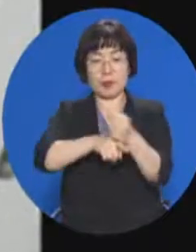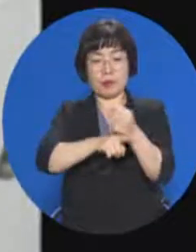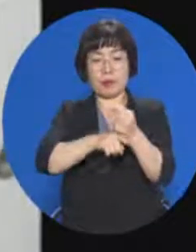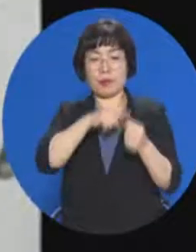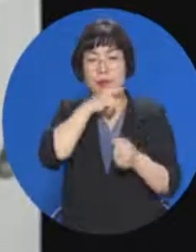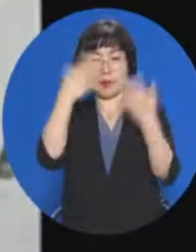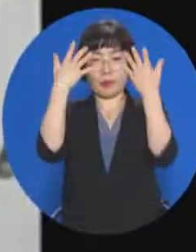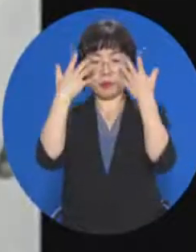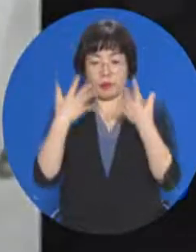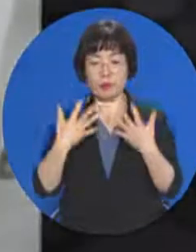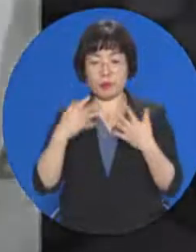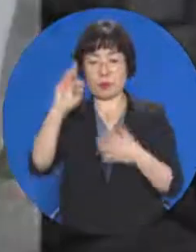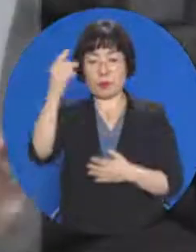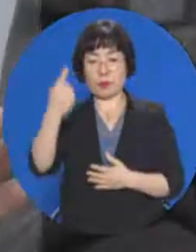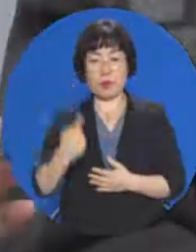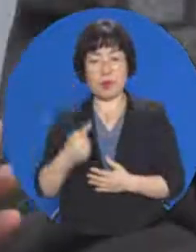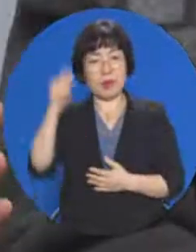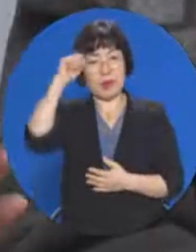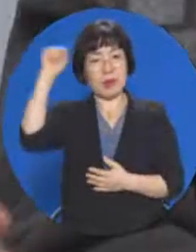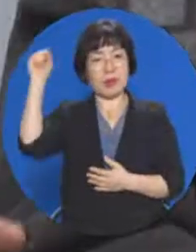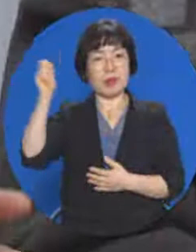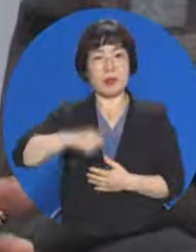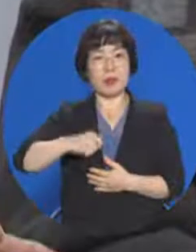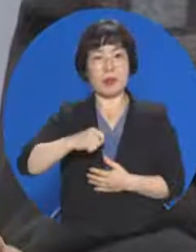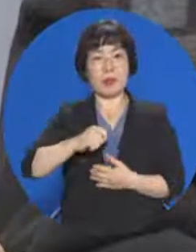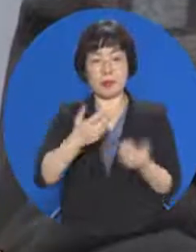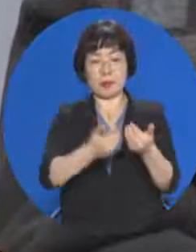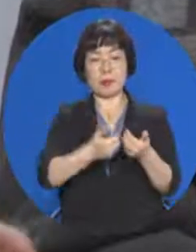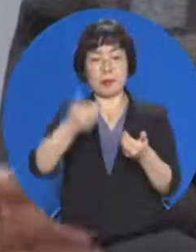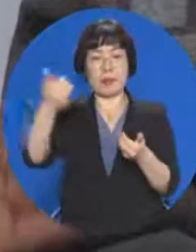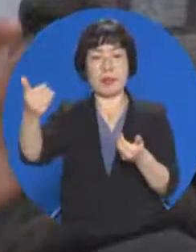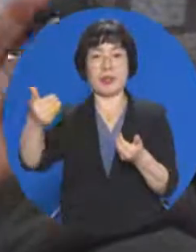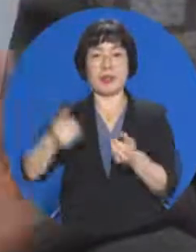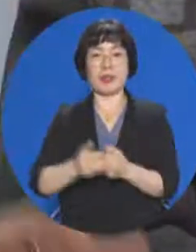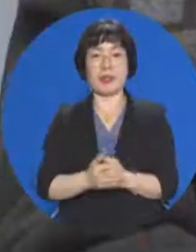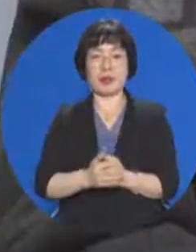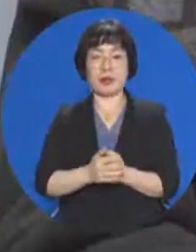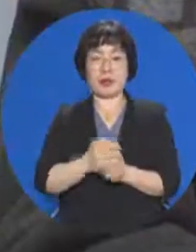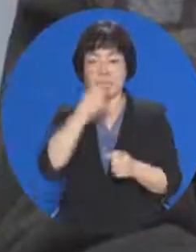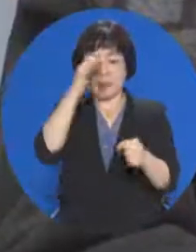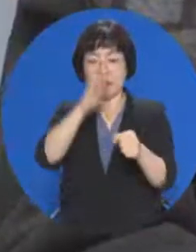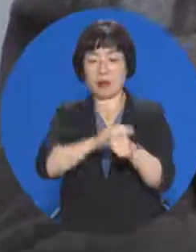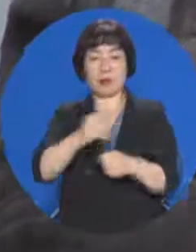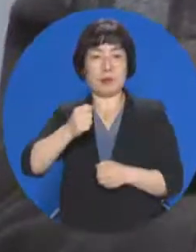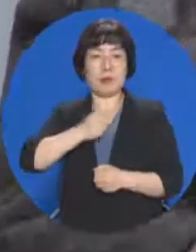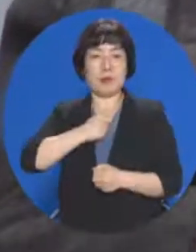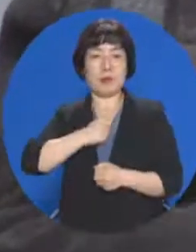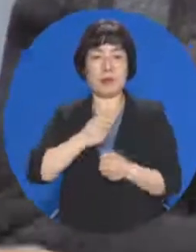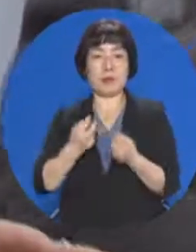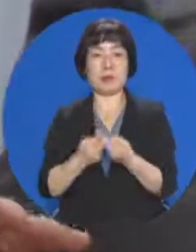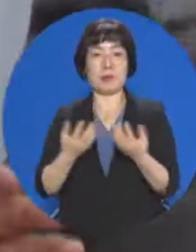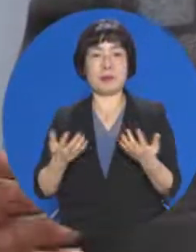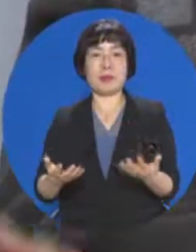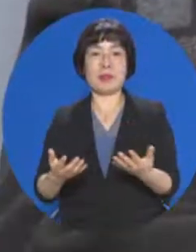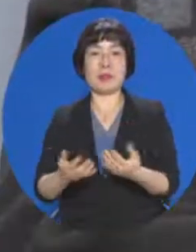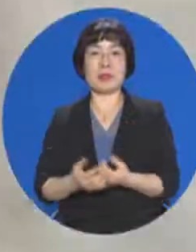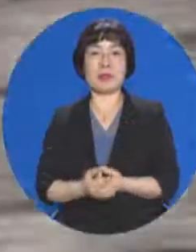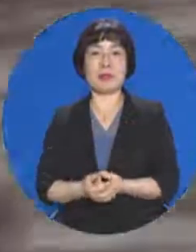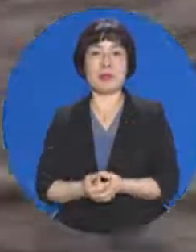되어 돌아왔고 그날 새벽 눈을 감았습니다. 분하고 원통했지만 할 수 있는 건